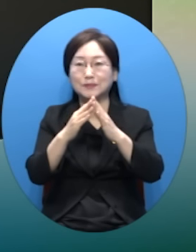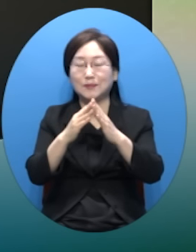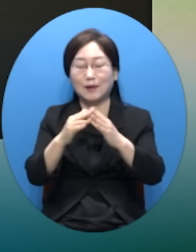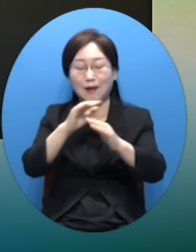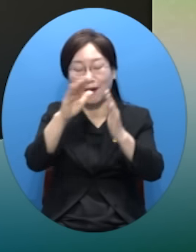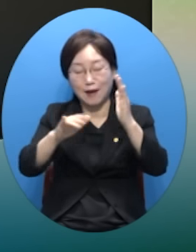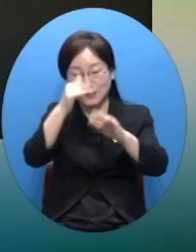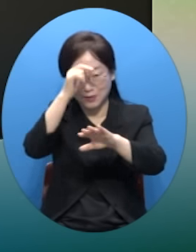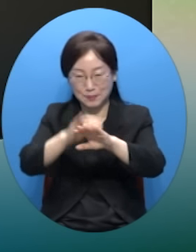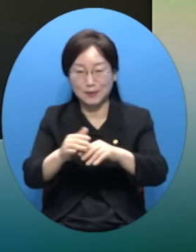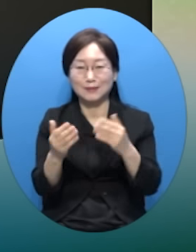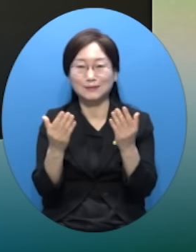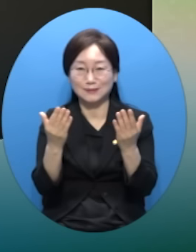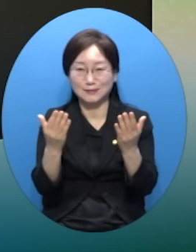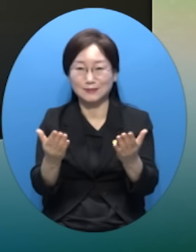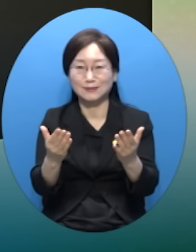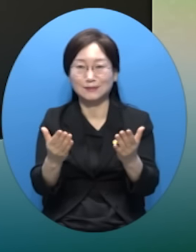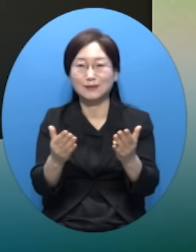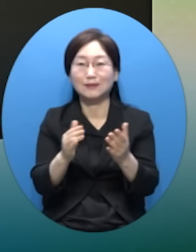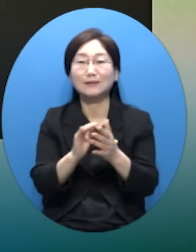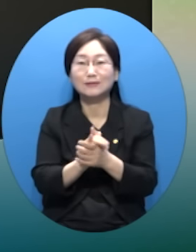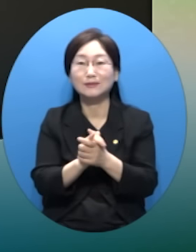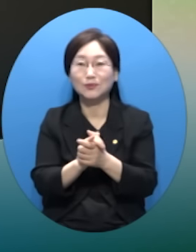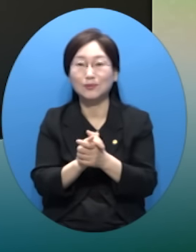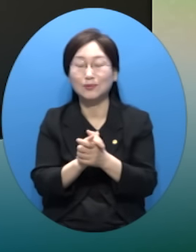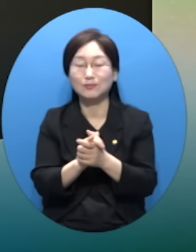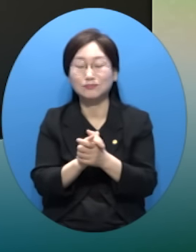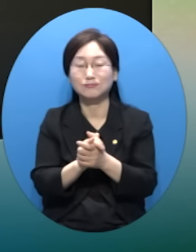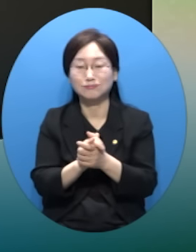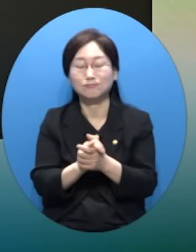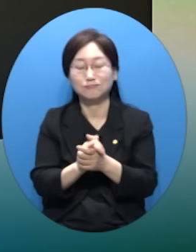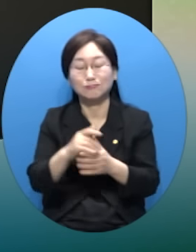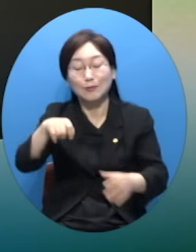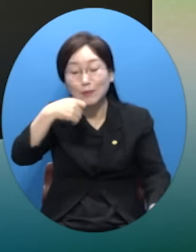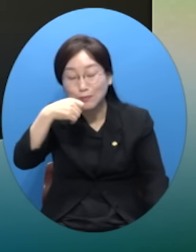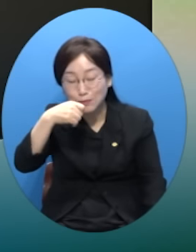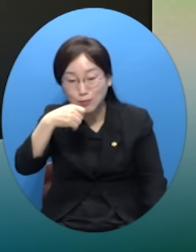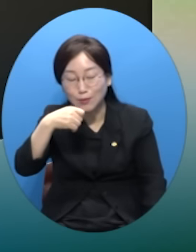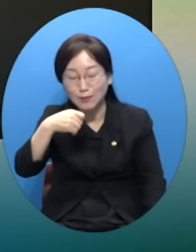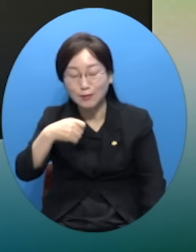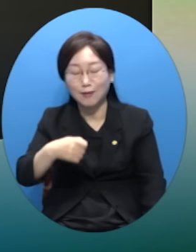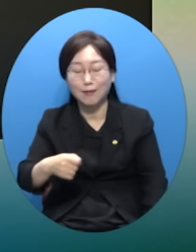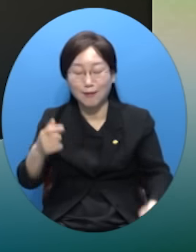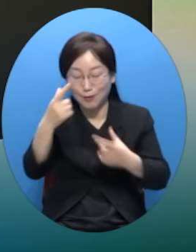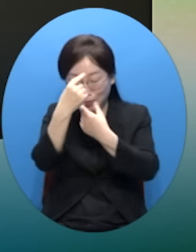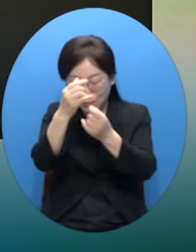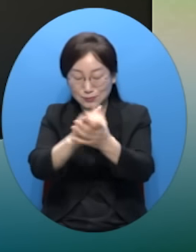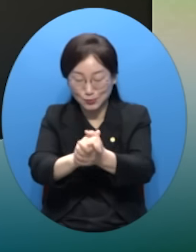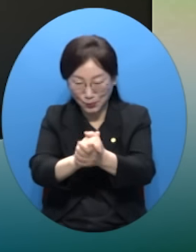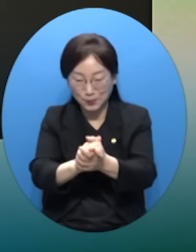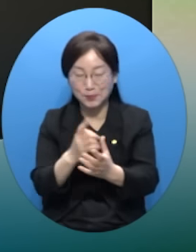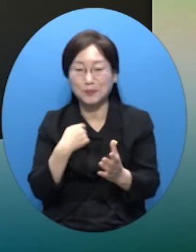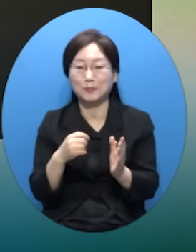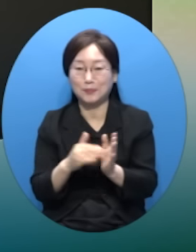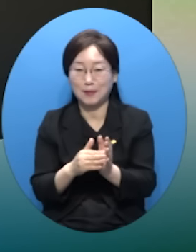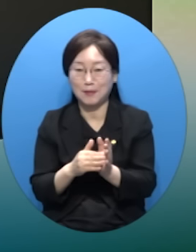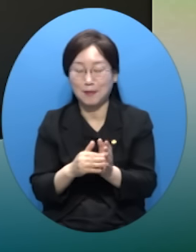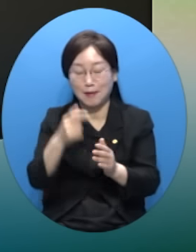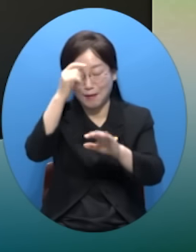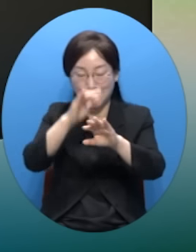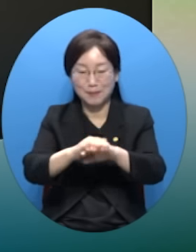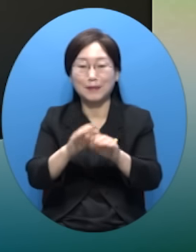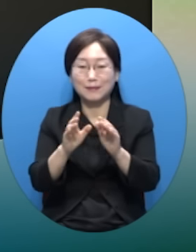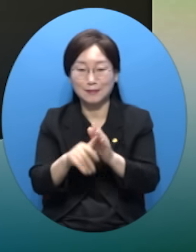가정에 배드리고 기도는 뭐 밥 먹을 때는 빼놓지 않고 기도하고 예배 시간에